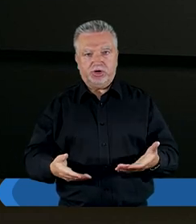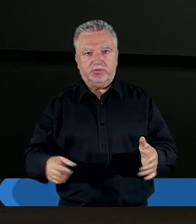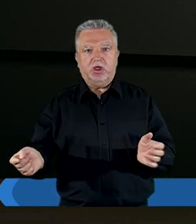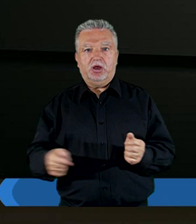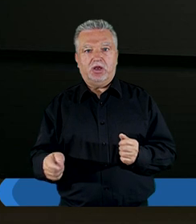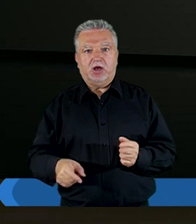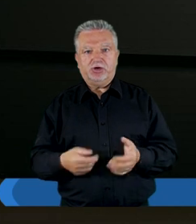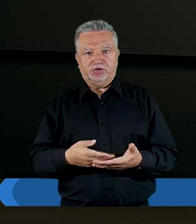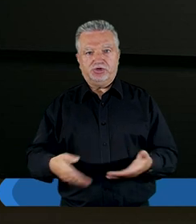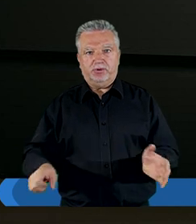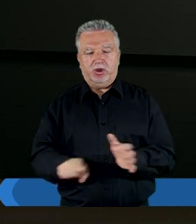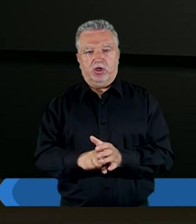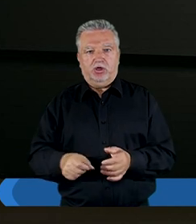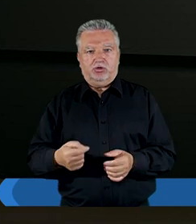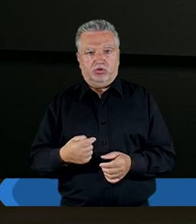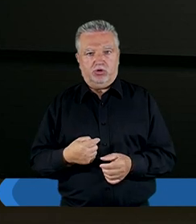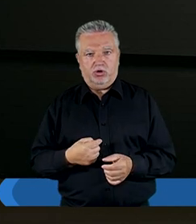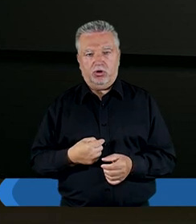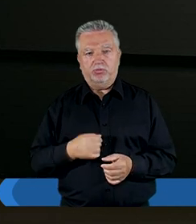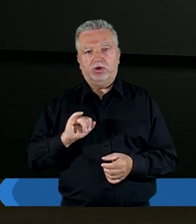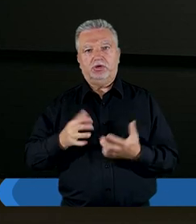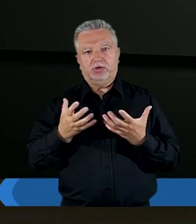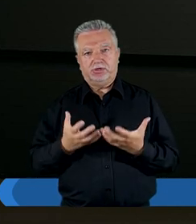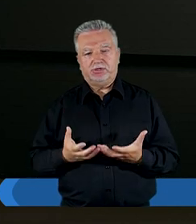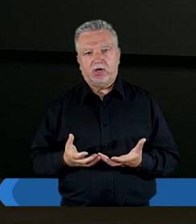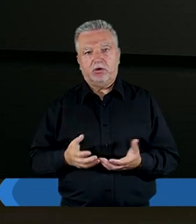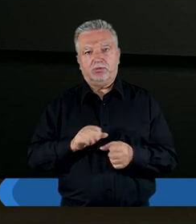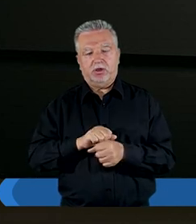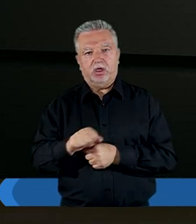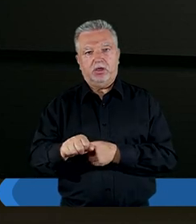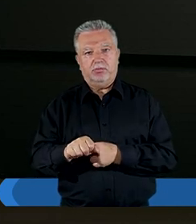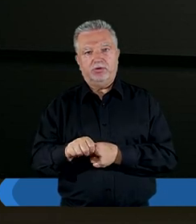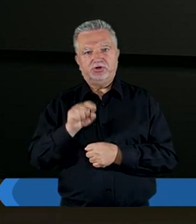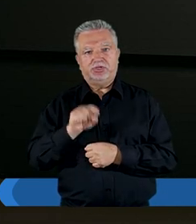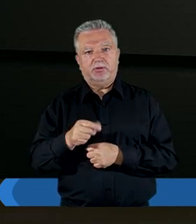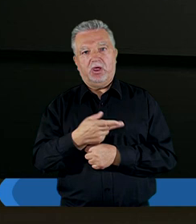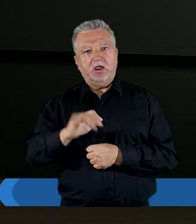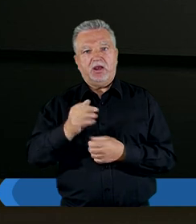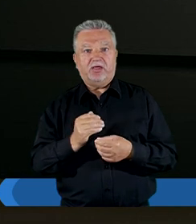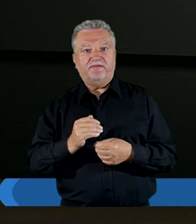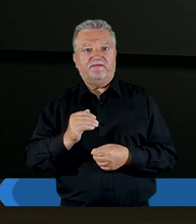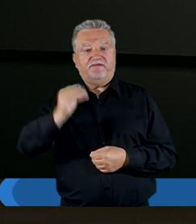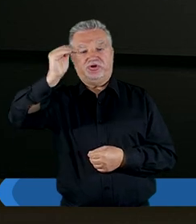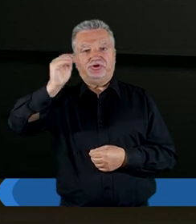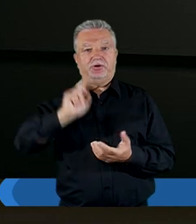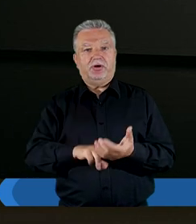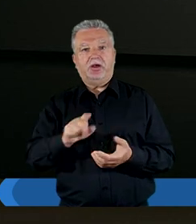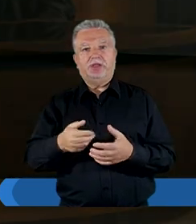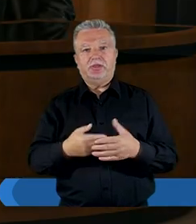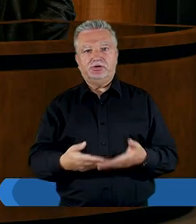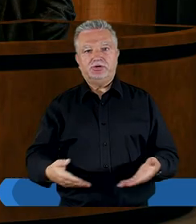należy i chciałby być tym najwyższym właśnie na tej